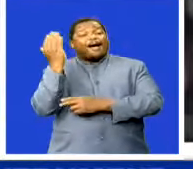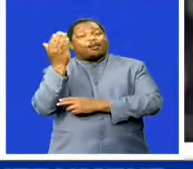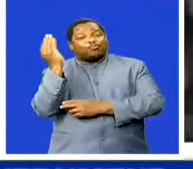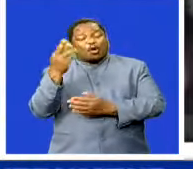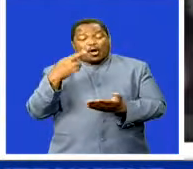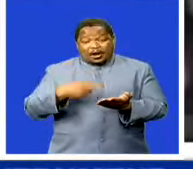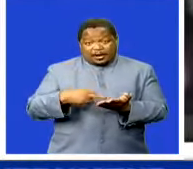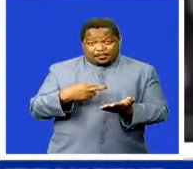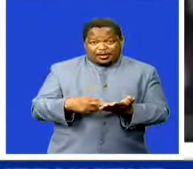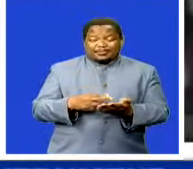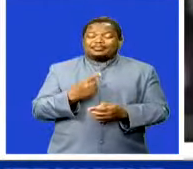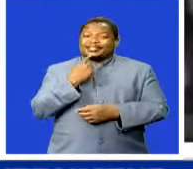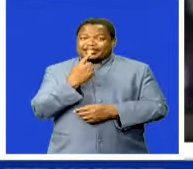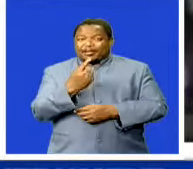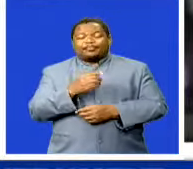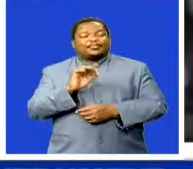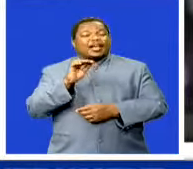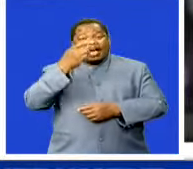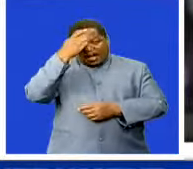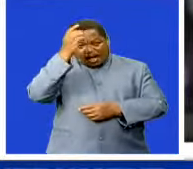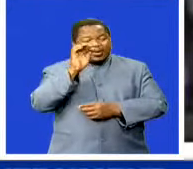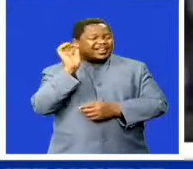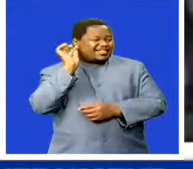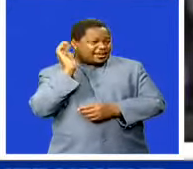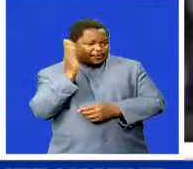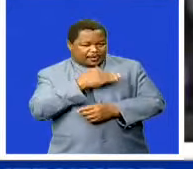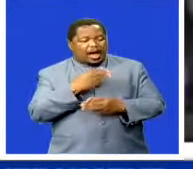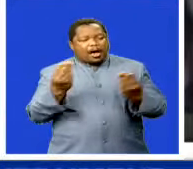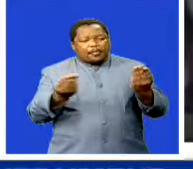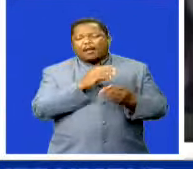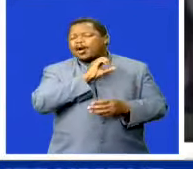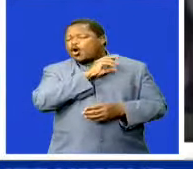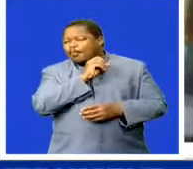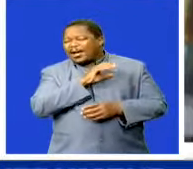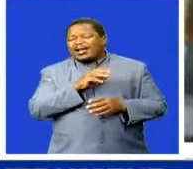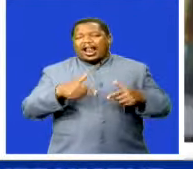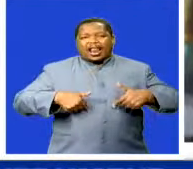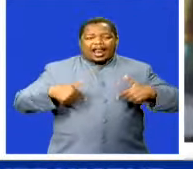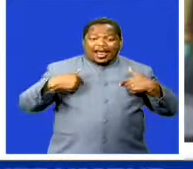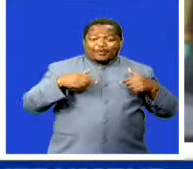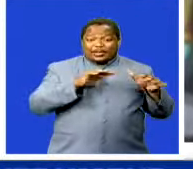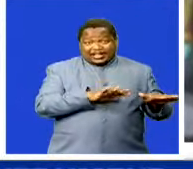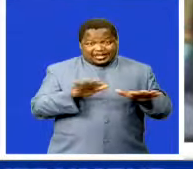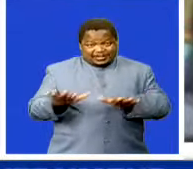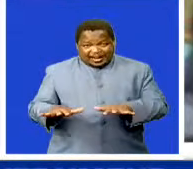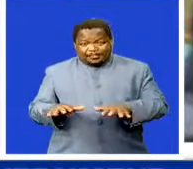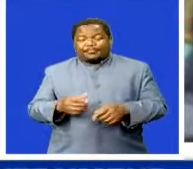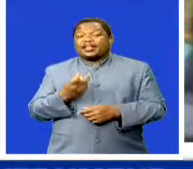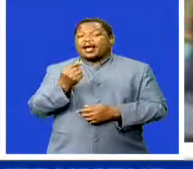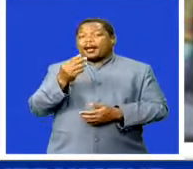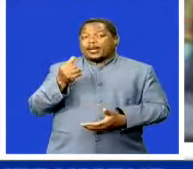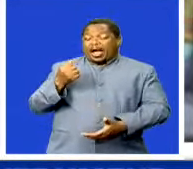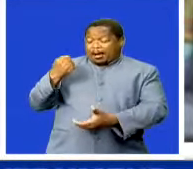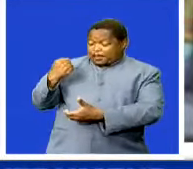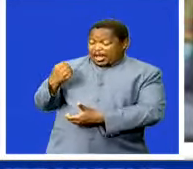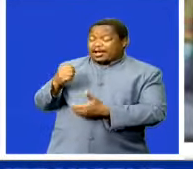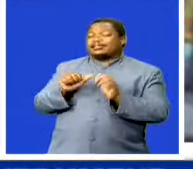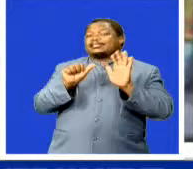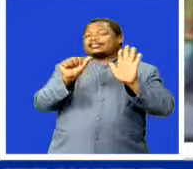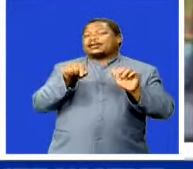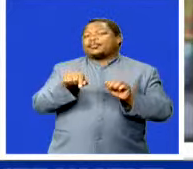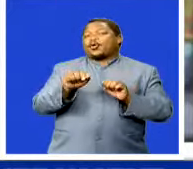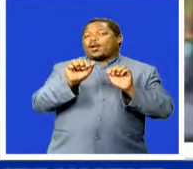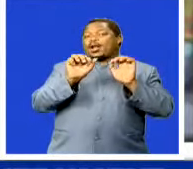wabese ulungisa imali lengetulu kwetigidzi letisithupha 6.9 million emalangeni letawuniketwa abantu